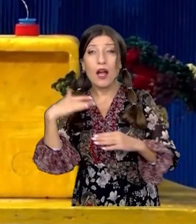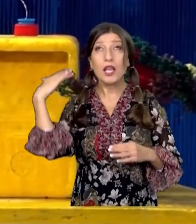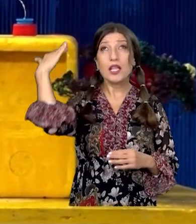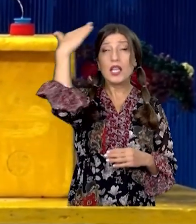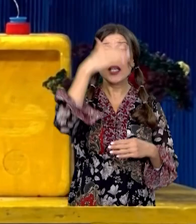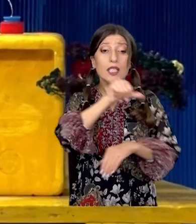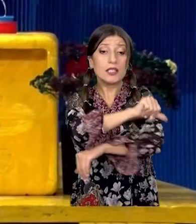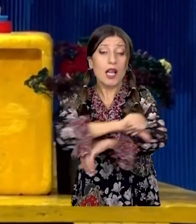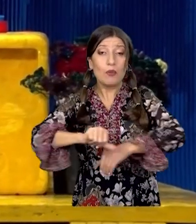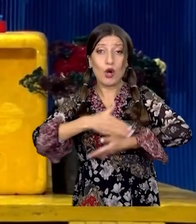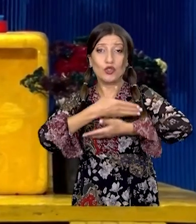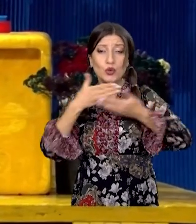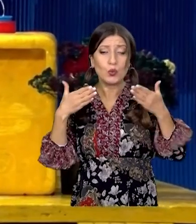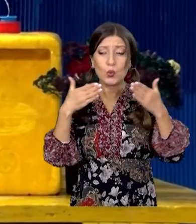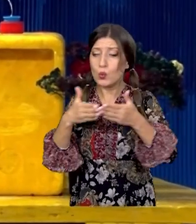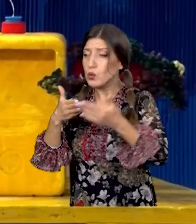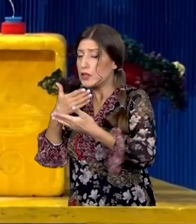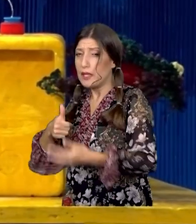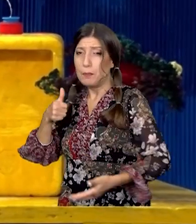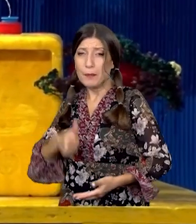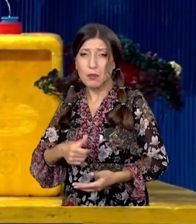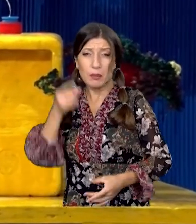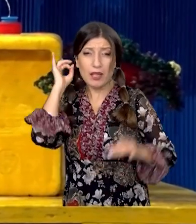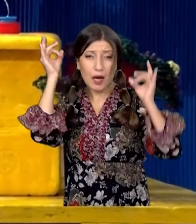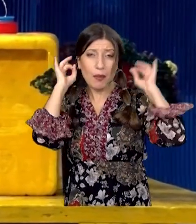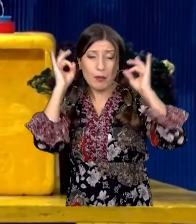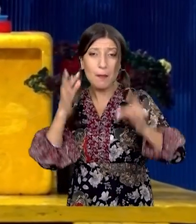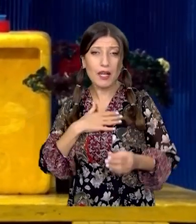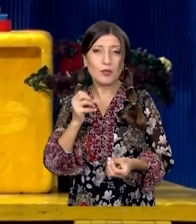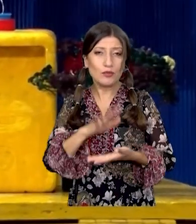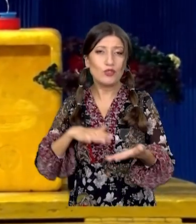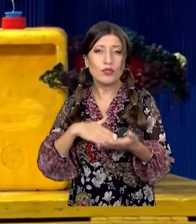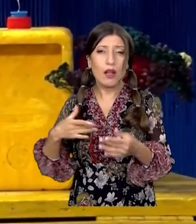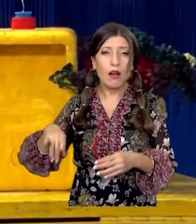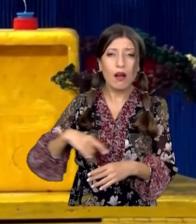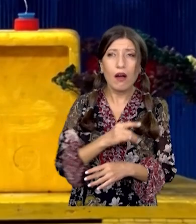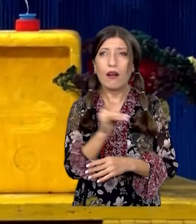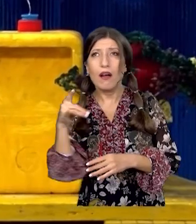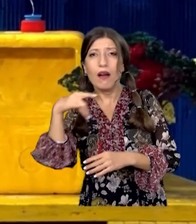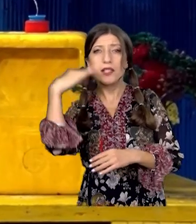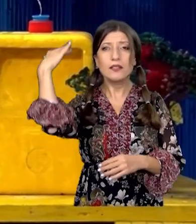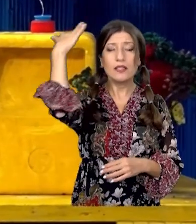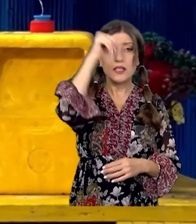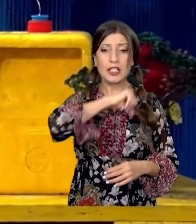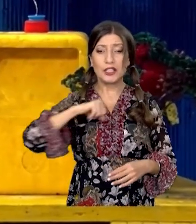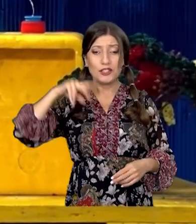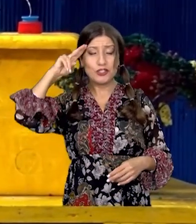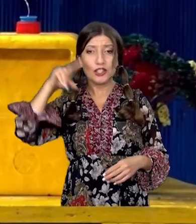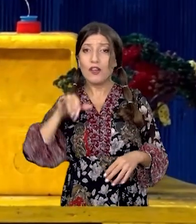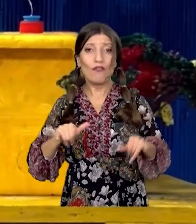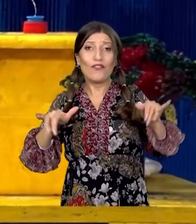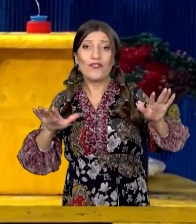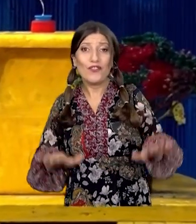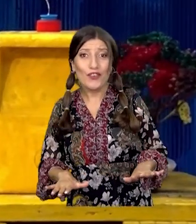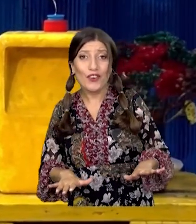ծայրեր չունի բի բի բի բի բի բի բի բի բի խմ խմ խմ խմ խմ մենք անընդհատ գնում գալիս ենք դիեզերքով եւ ինքներս էլ չգիտենք թե որ մասում